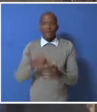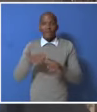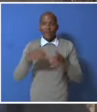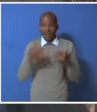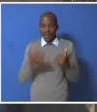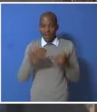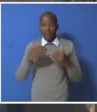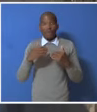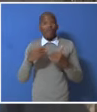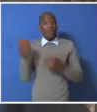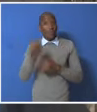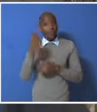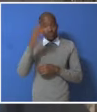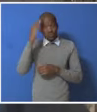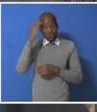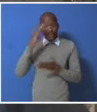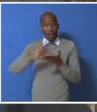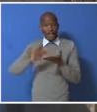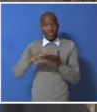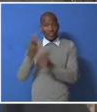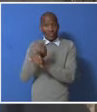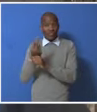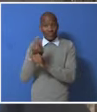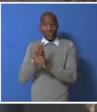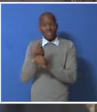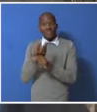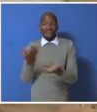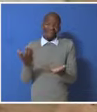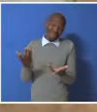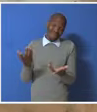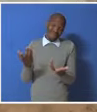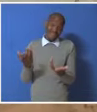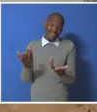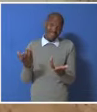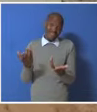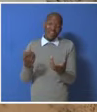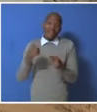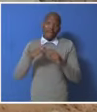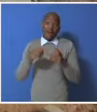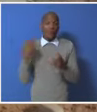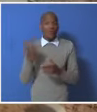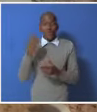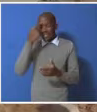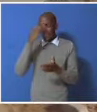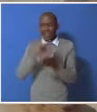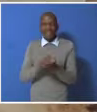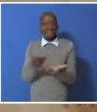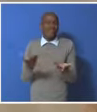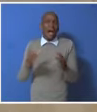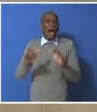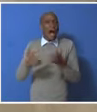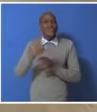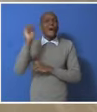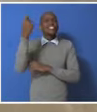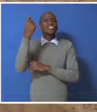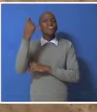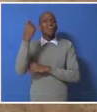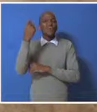hela. Yaanong ka tsela nngwe madi one o tla tshwanwa ke gore o nne o a dirise. Tota tumelo ya rona ke gore ga ko kwa fitlhelela sepe bontsi janako o sa